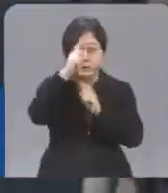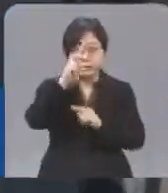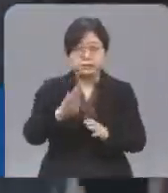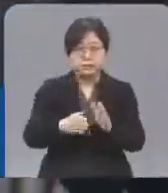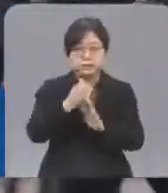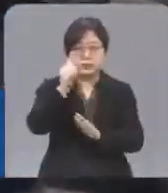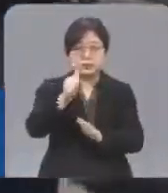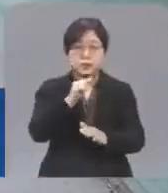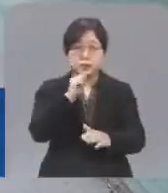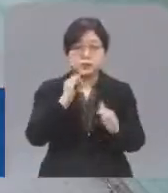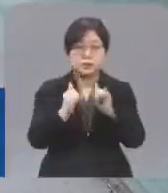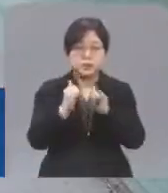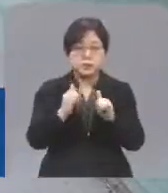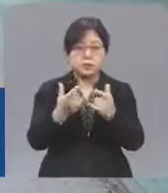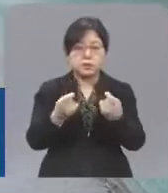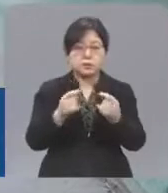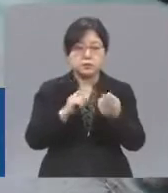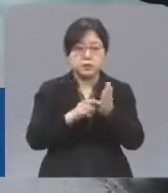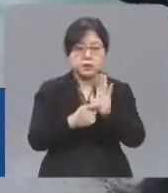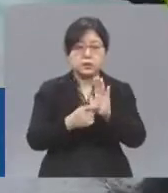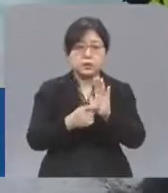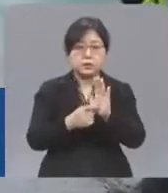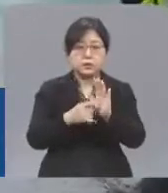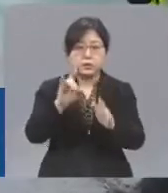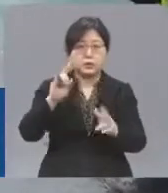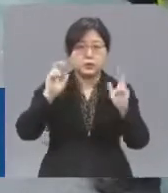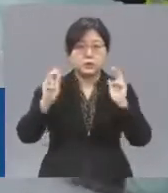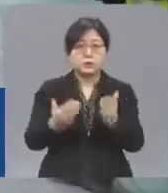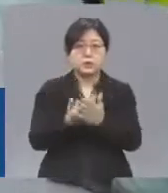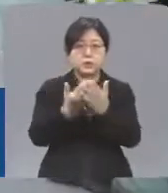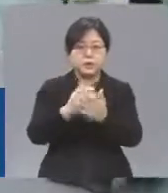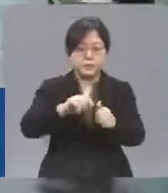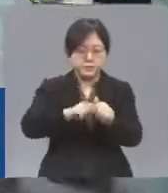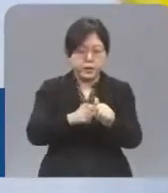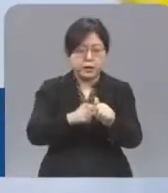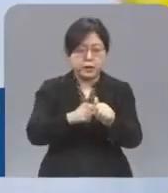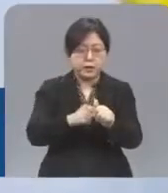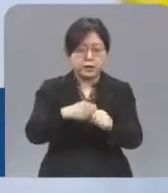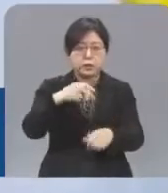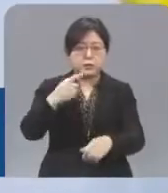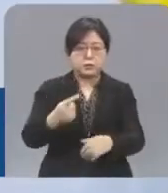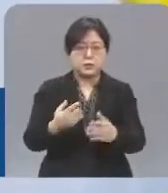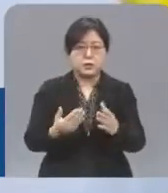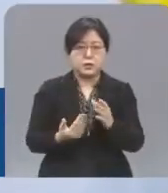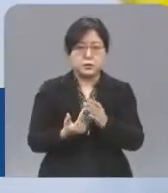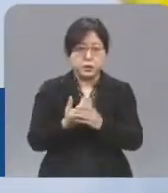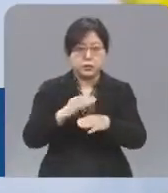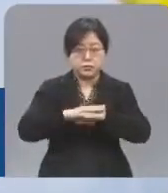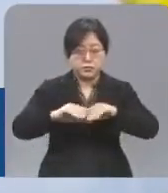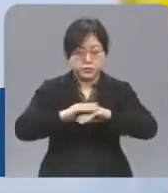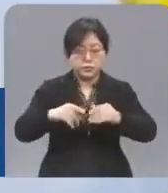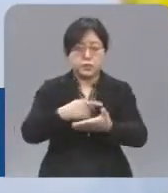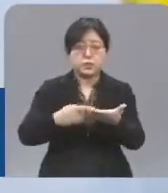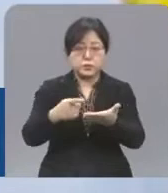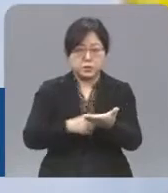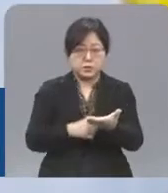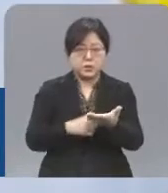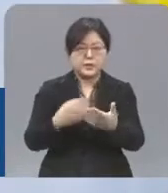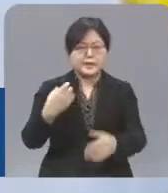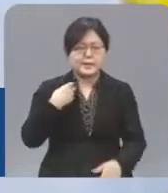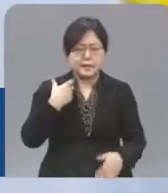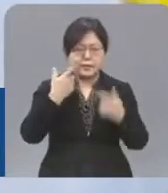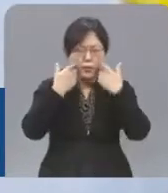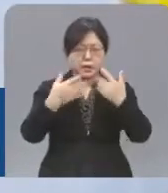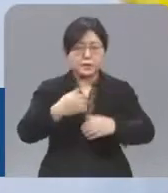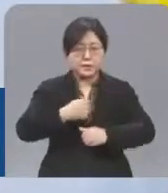시장은 기자간담회에서 이같이 밝히고 현대산업개발이 처벌을 받더라도 사고 수습과 보상 등 책임을 확실하게